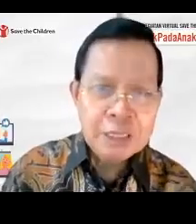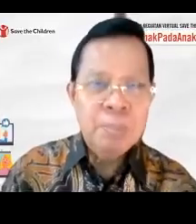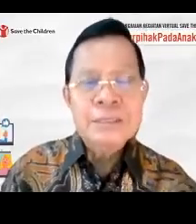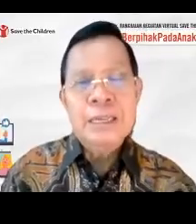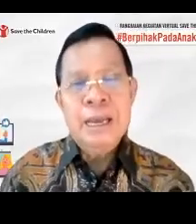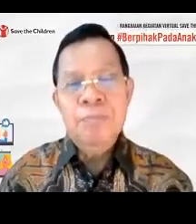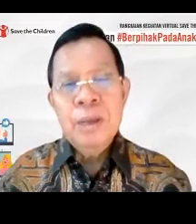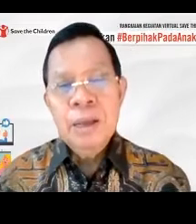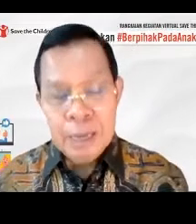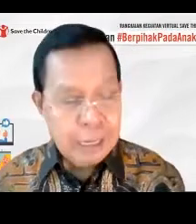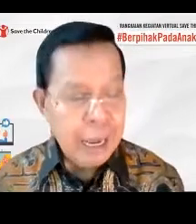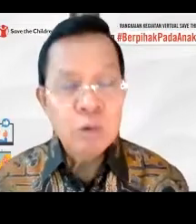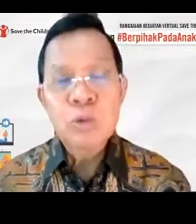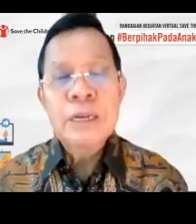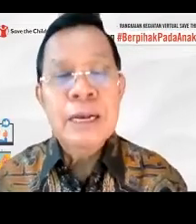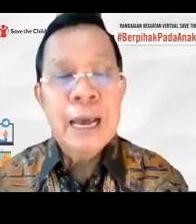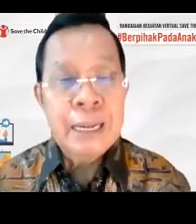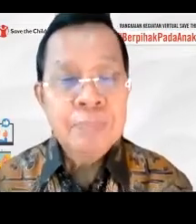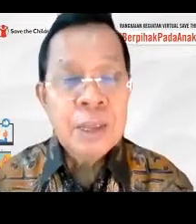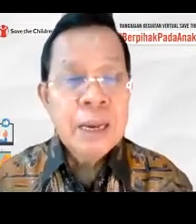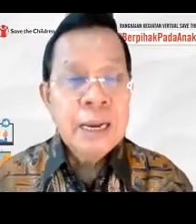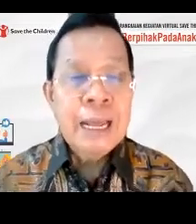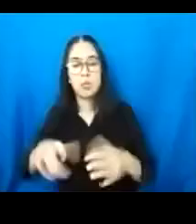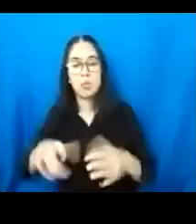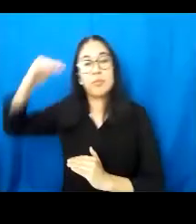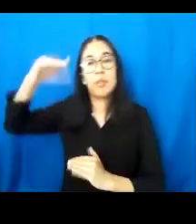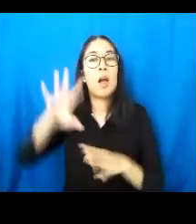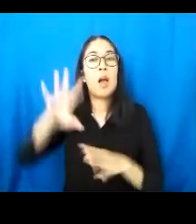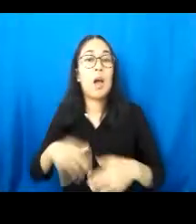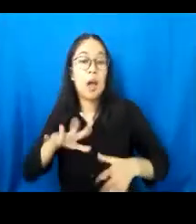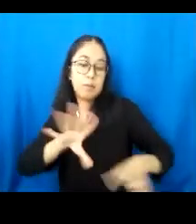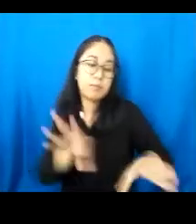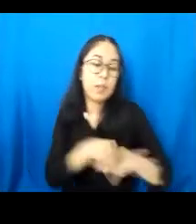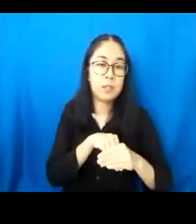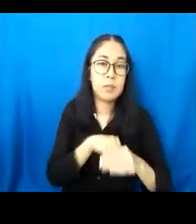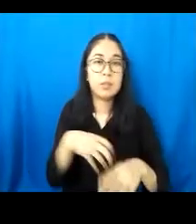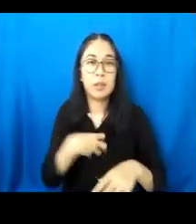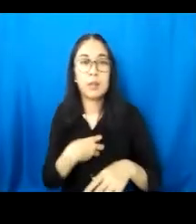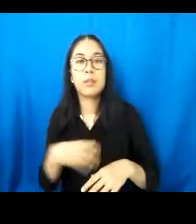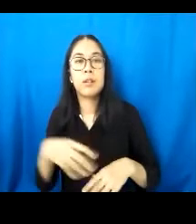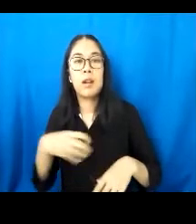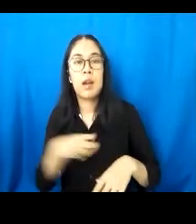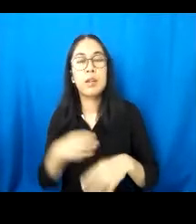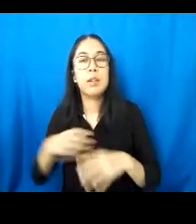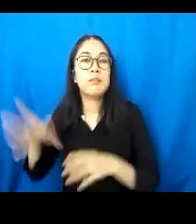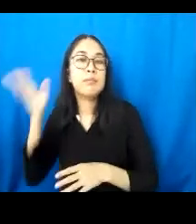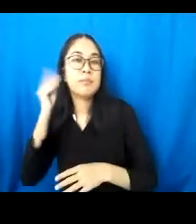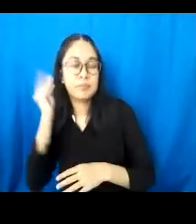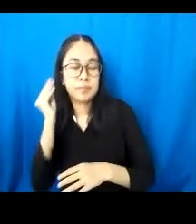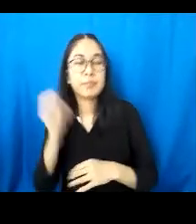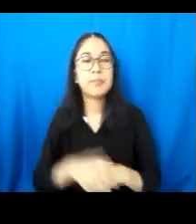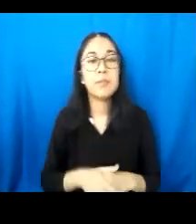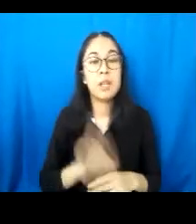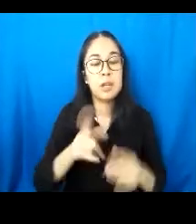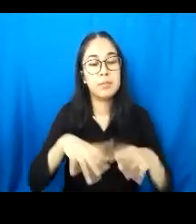partisipasi, dan hak untuk didengar. Nah, kita lihat dalam siklus di kesehatan, saya mulai dengan kesehatan